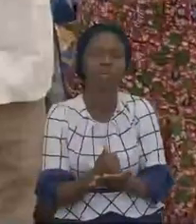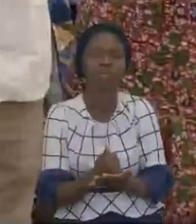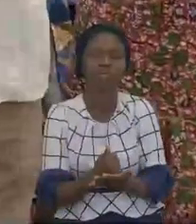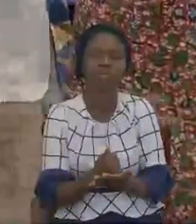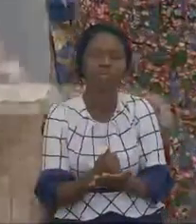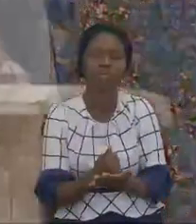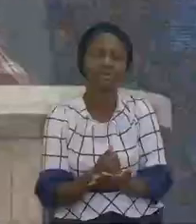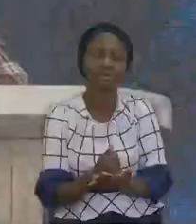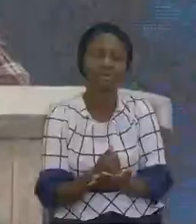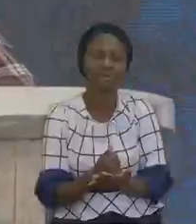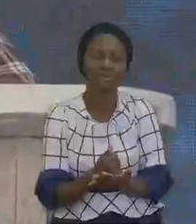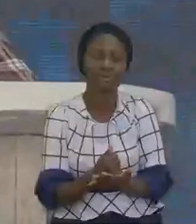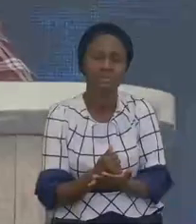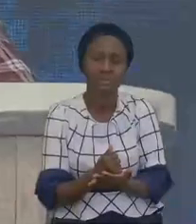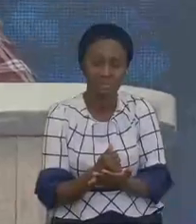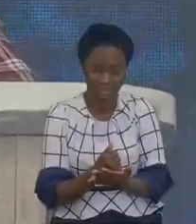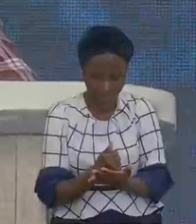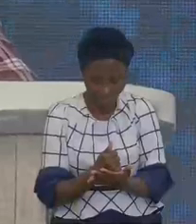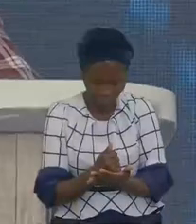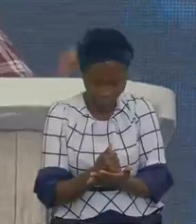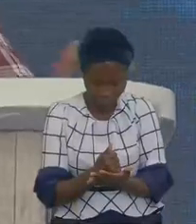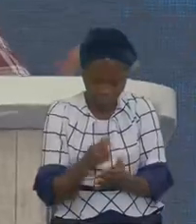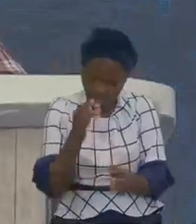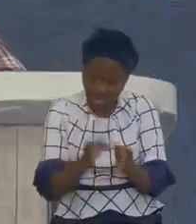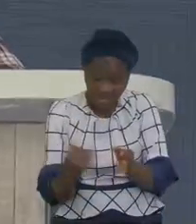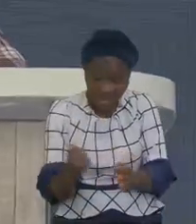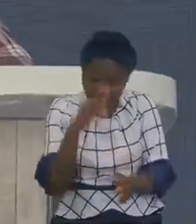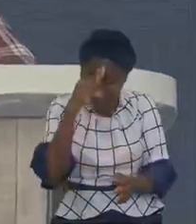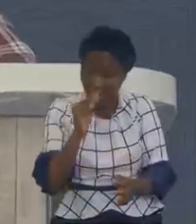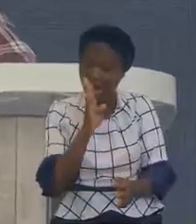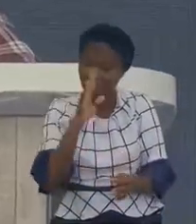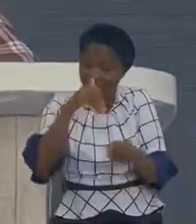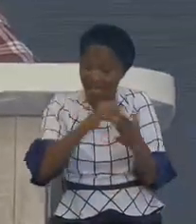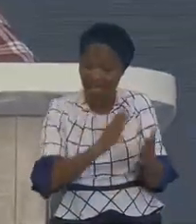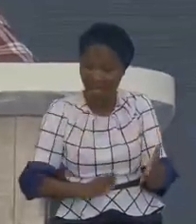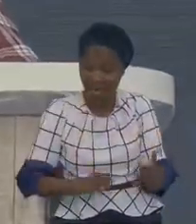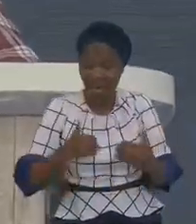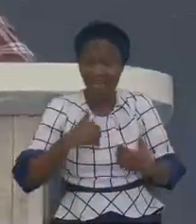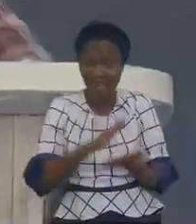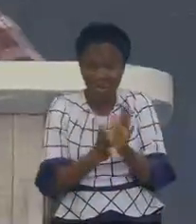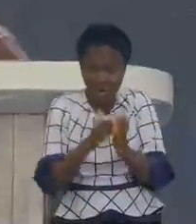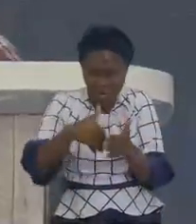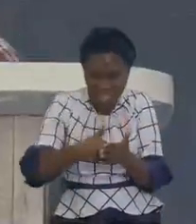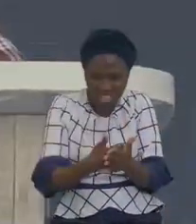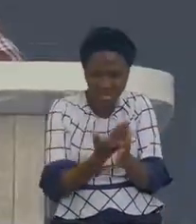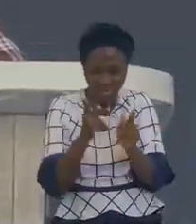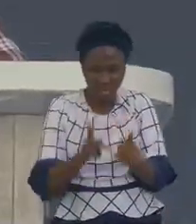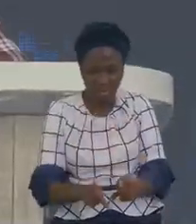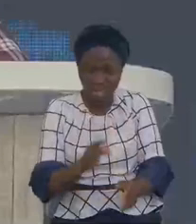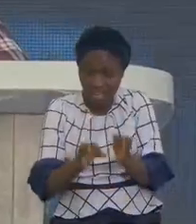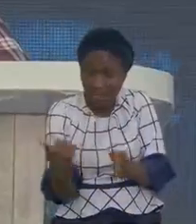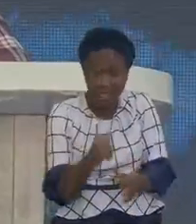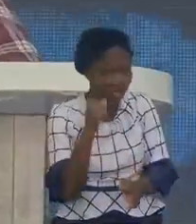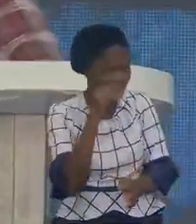Si quelqu'un est en Christ, il est une nouvelle créature. Si une femme est en Christ, elle est une nouvelle créature.